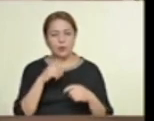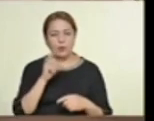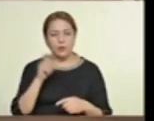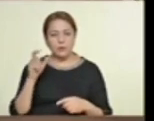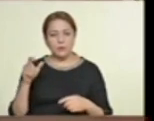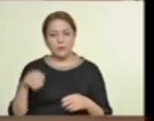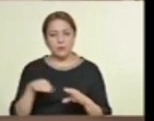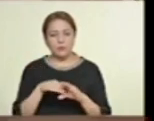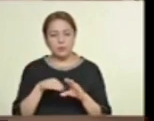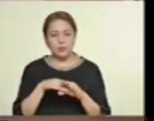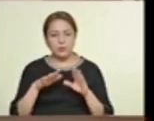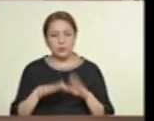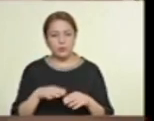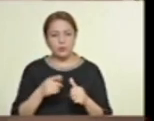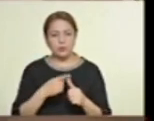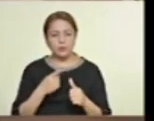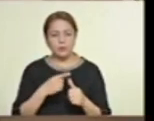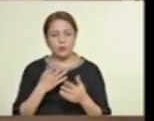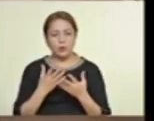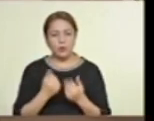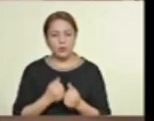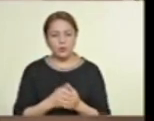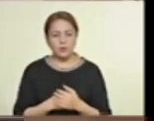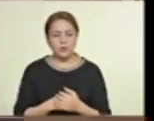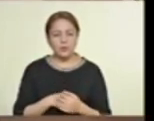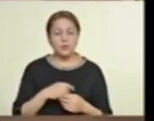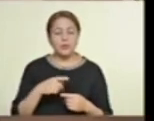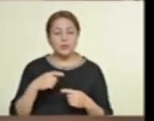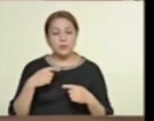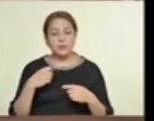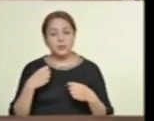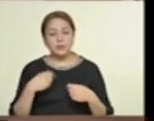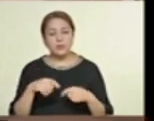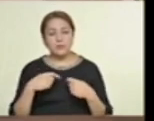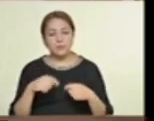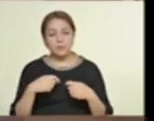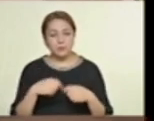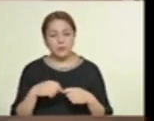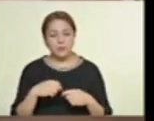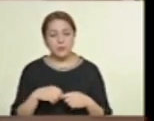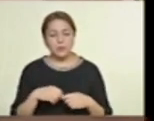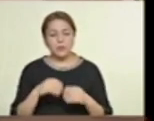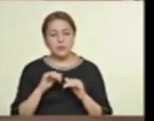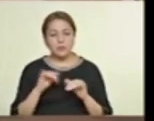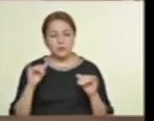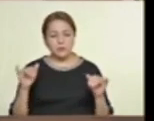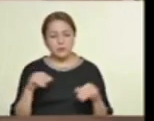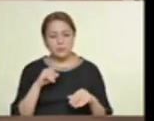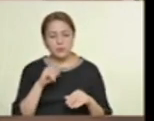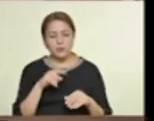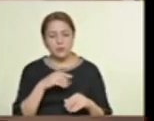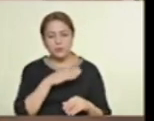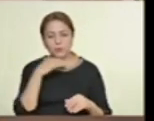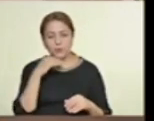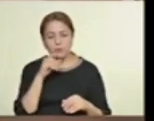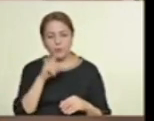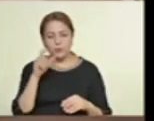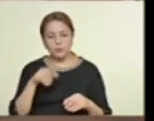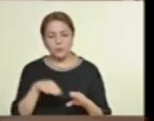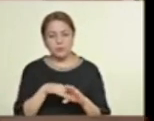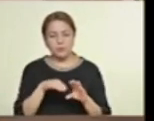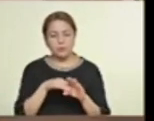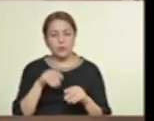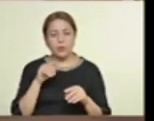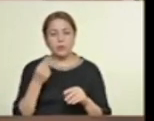Savdoning yuksalib borishi natijasida Yevropada turli mamlakatlar savdogarlari to'planib, pullarni almashtiradigan